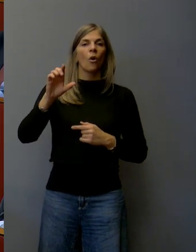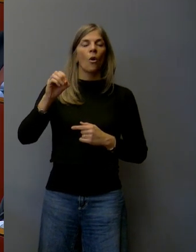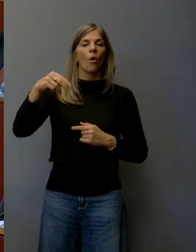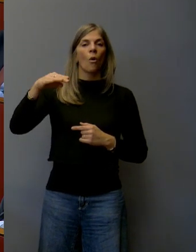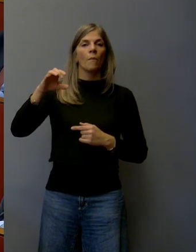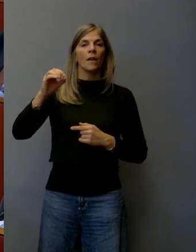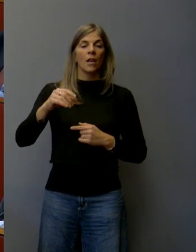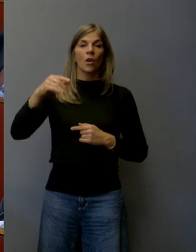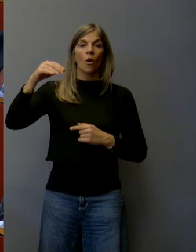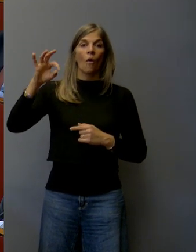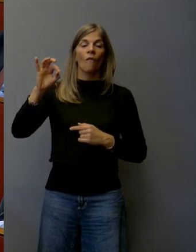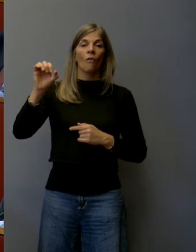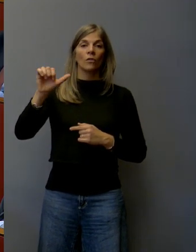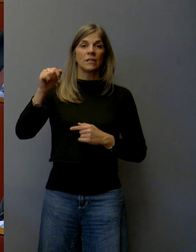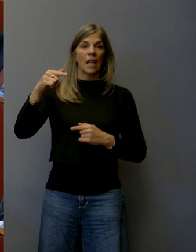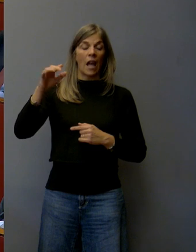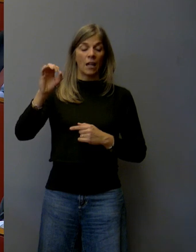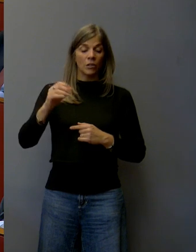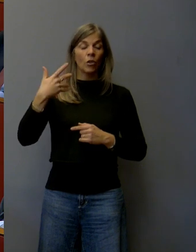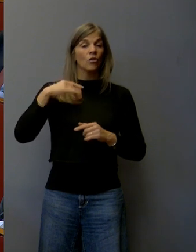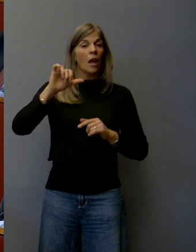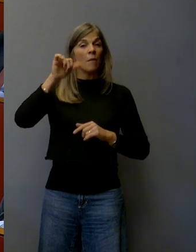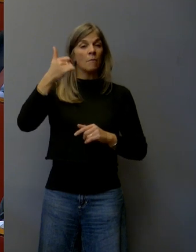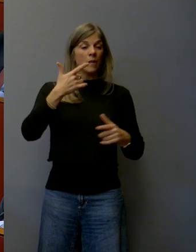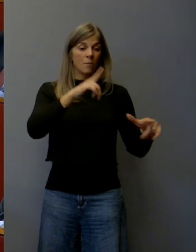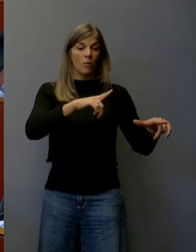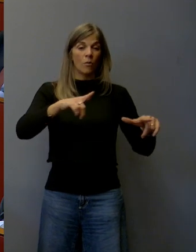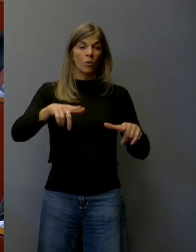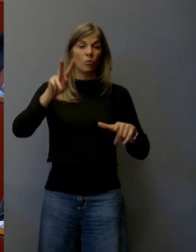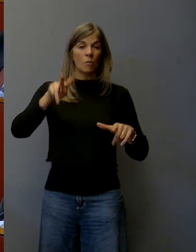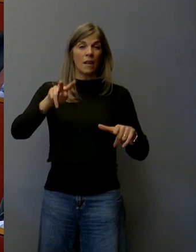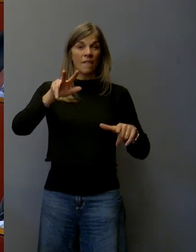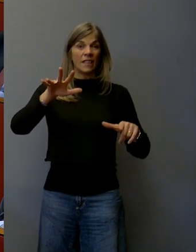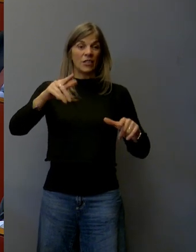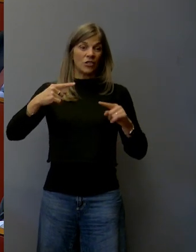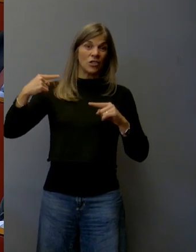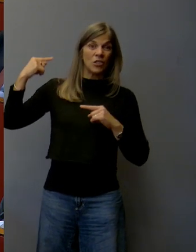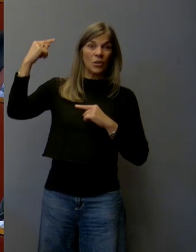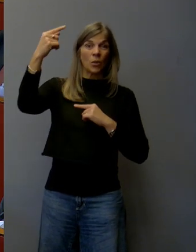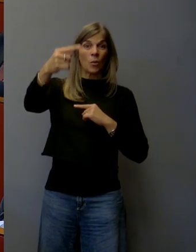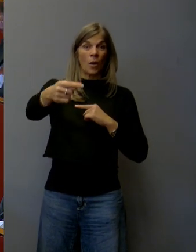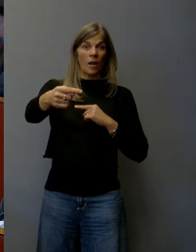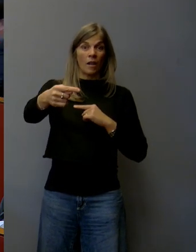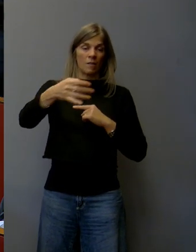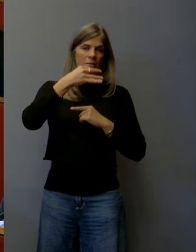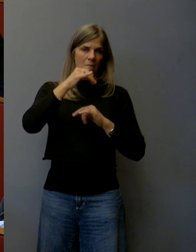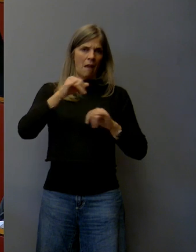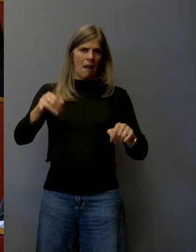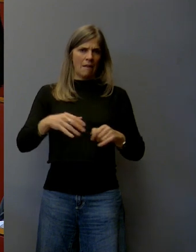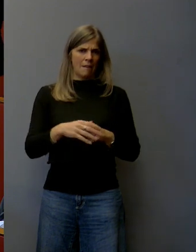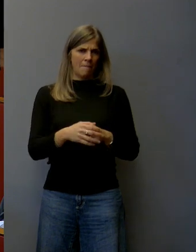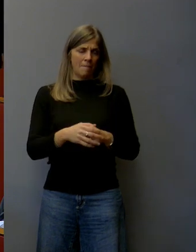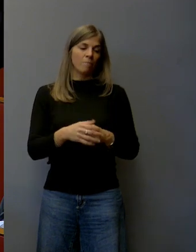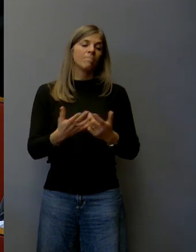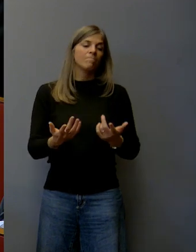un primo Lotto mutuo 2025 quindi mai E ovviamente non possiamo che chiedere le